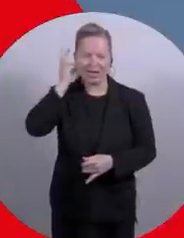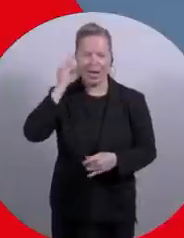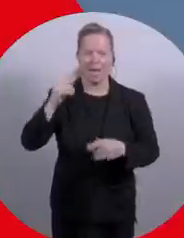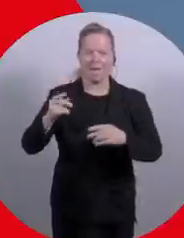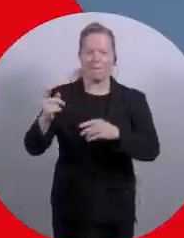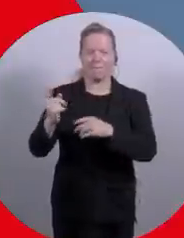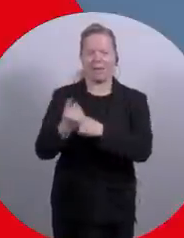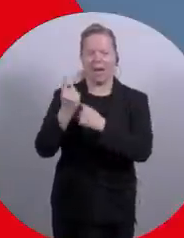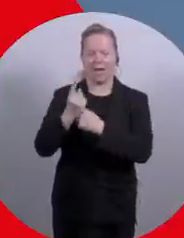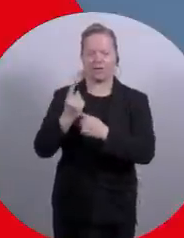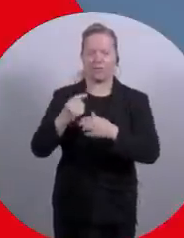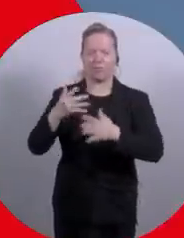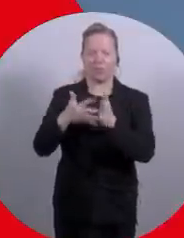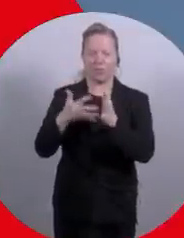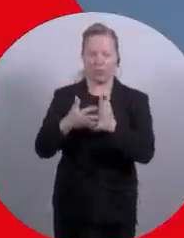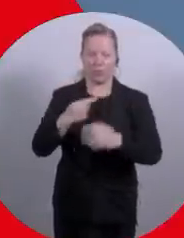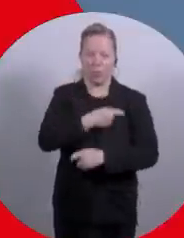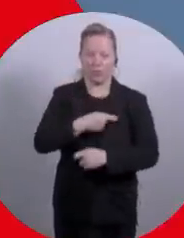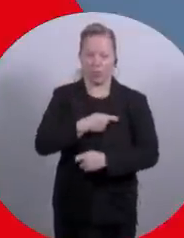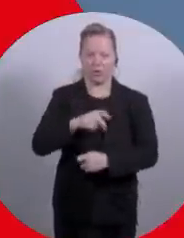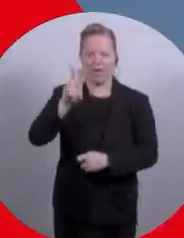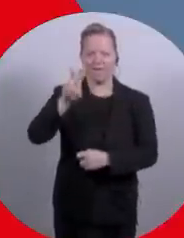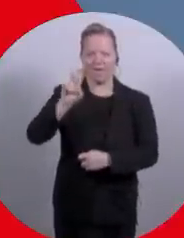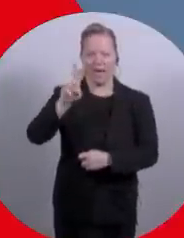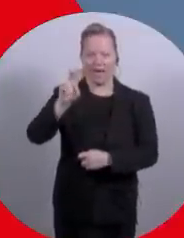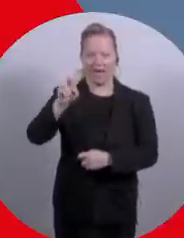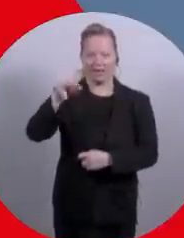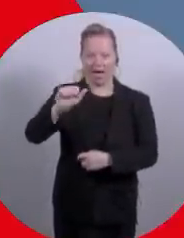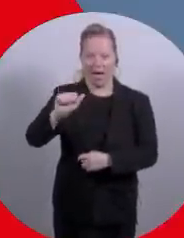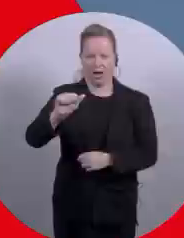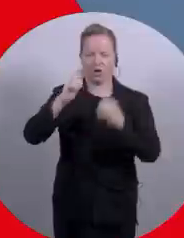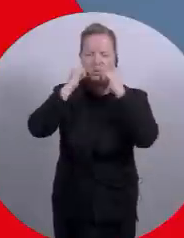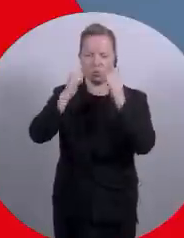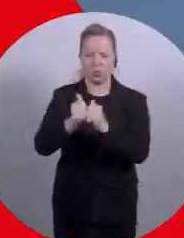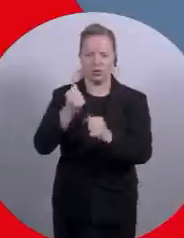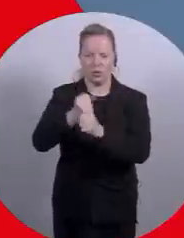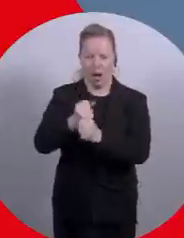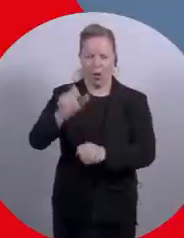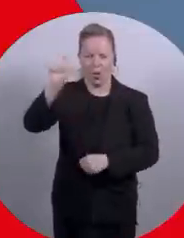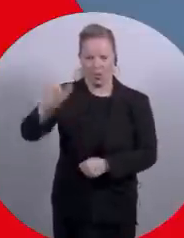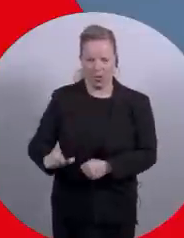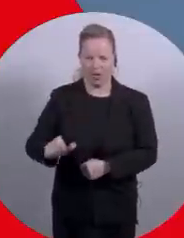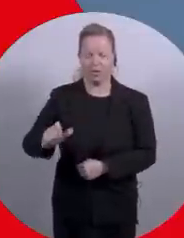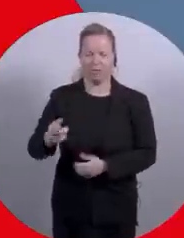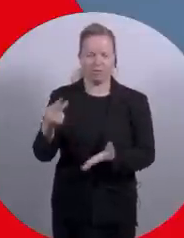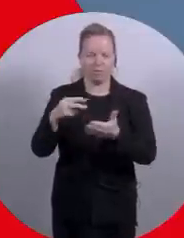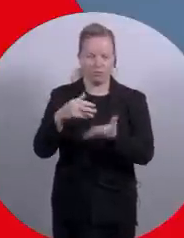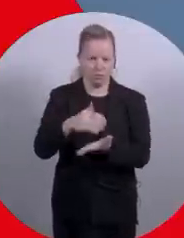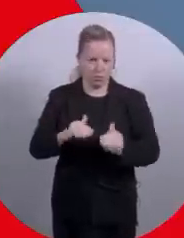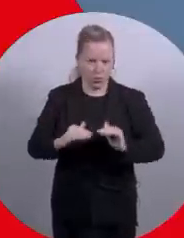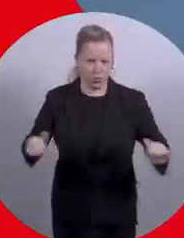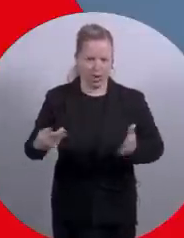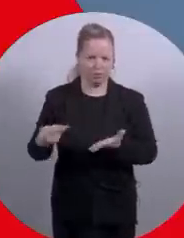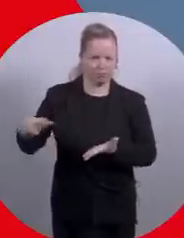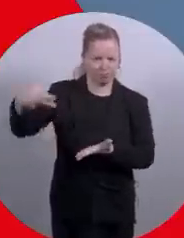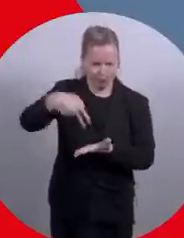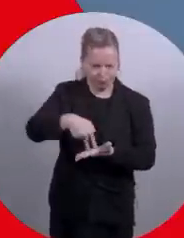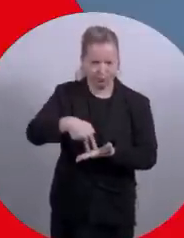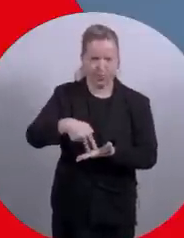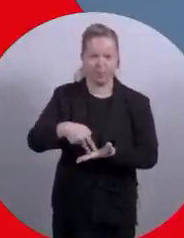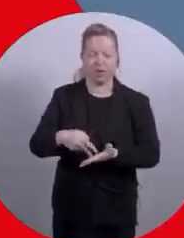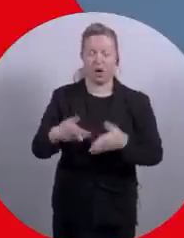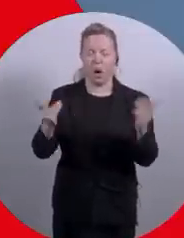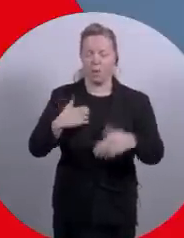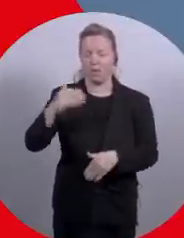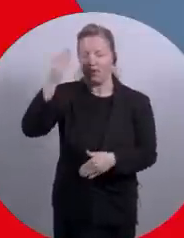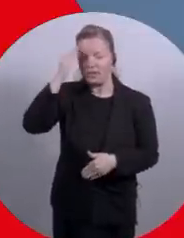mandatsprüfungskommission Verena Nussbaum auf die Bühne bitten damit wir wissen ob der außerordentliche